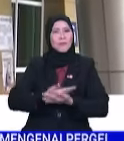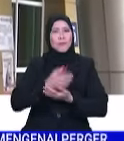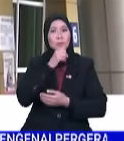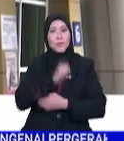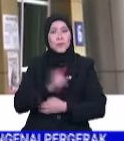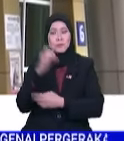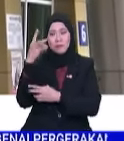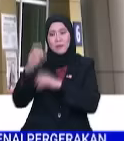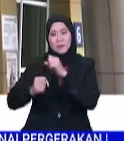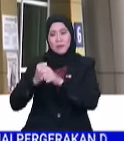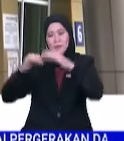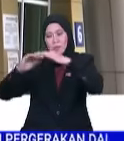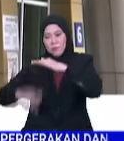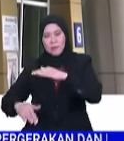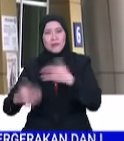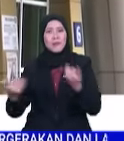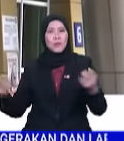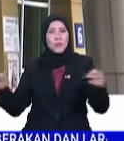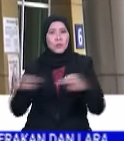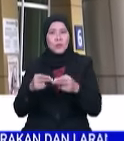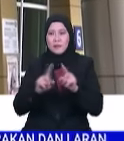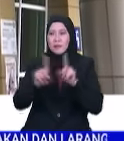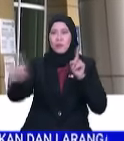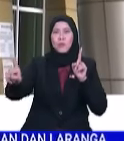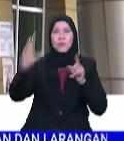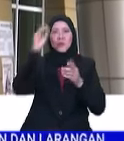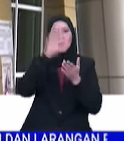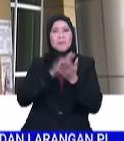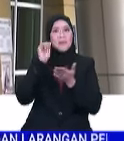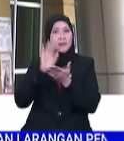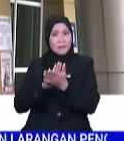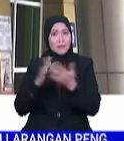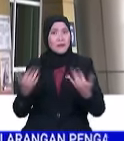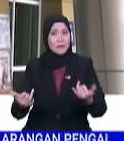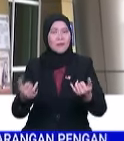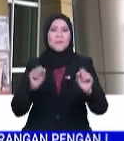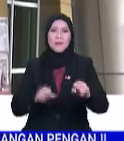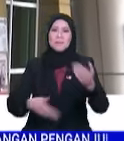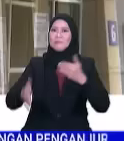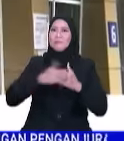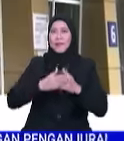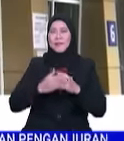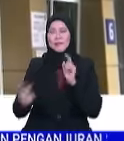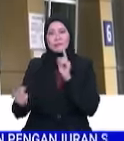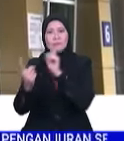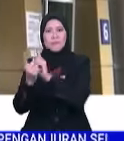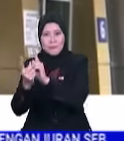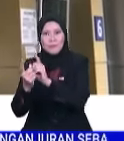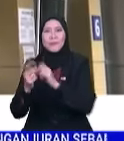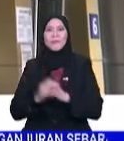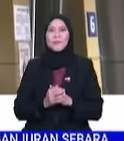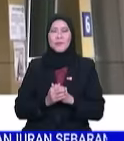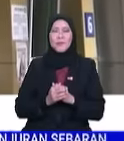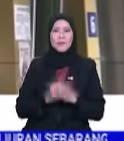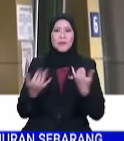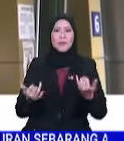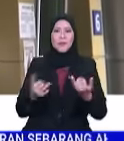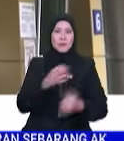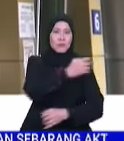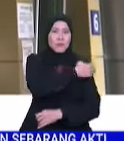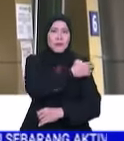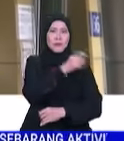tahun dan hubungan PJJ, suami isteri dah boleh kembali semula lah jalin. Saya harap pihak berkuasa boleh